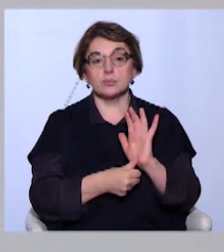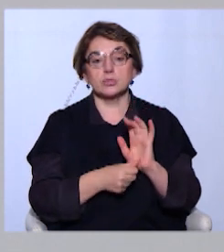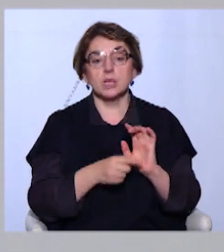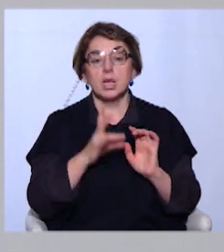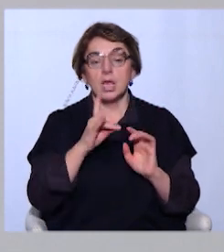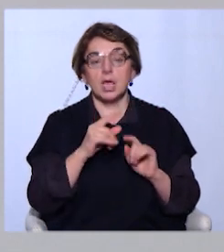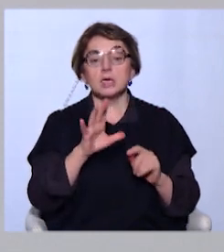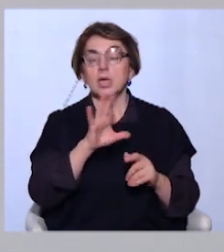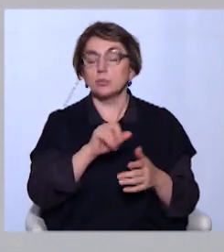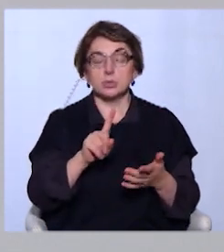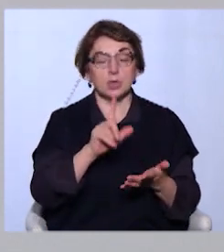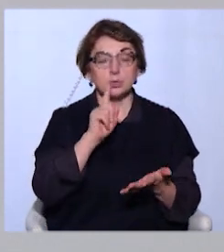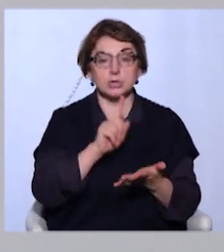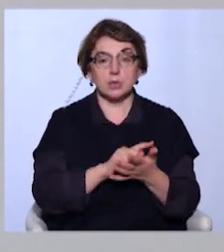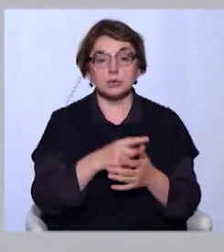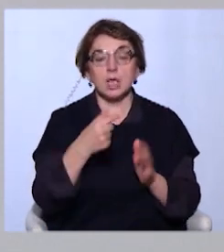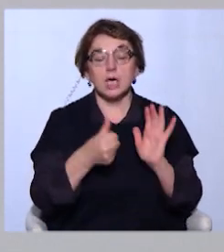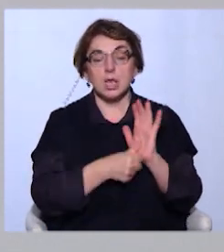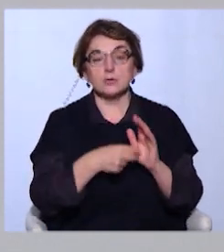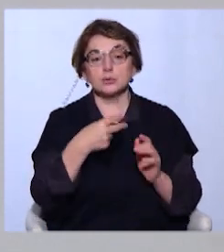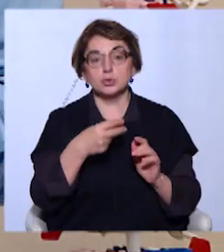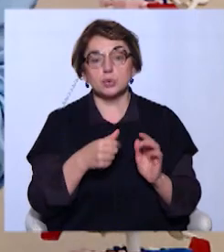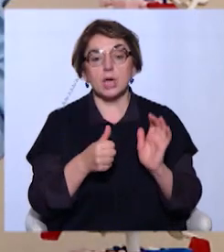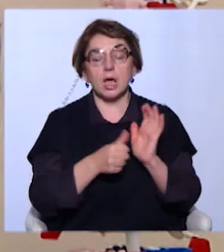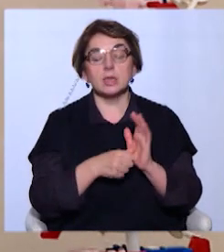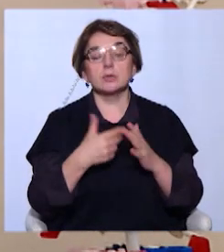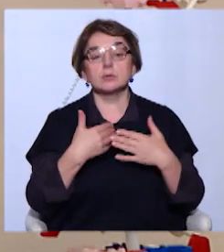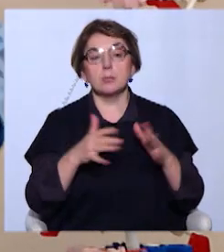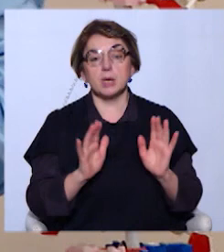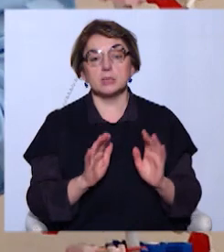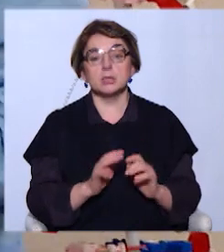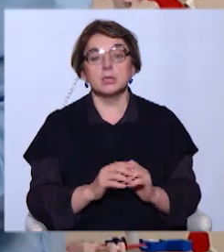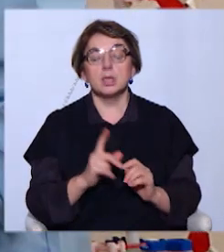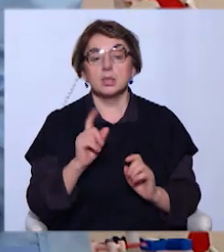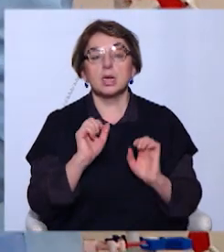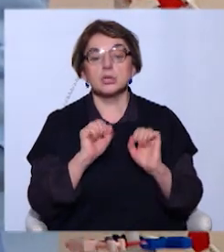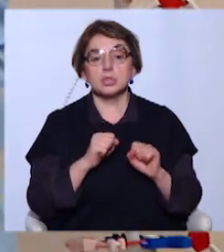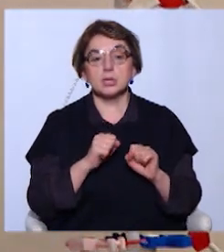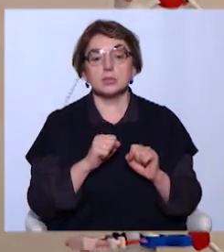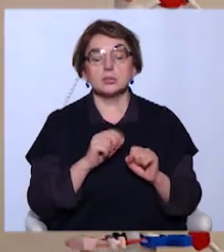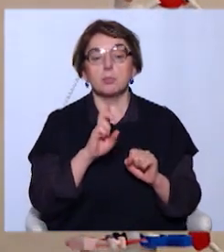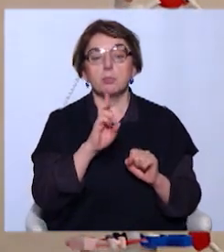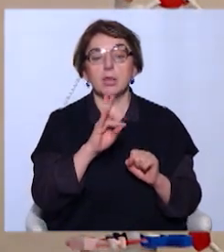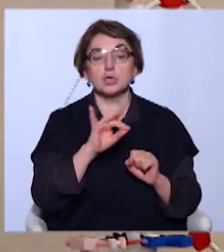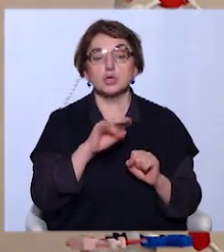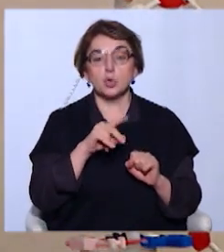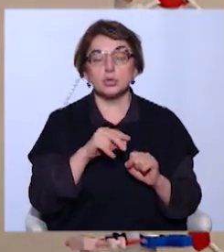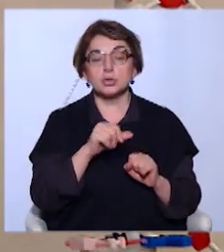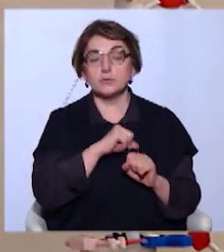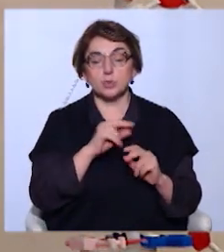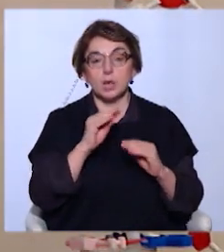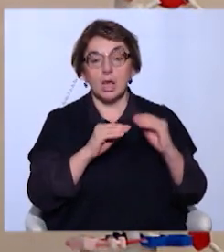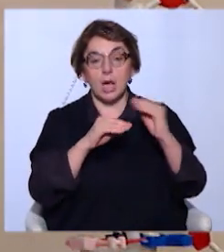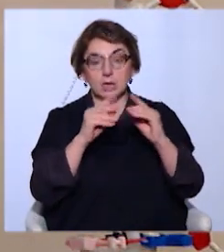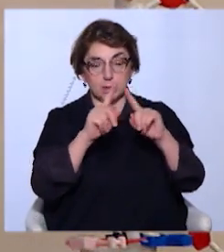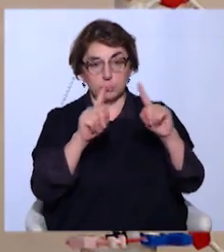CnH2n-6. და ბუნებრივია, n-ი უნდა იყოს აუცილებლად 6-ის ტოლი ან 6-ზე მეტი. რაც შეეხება